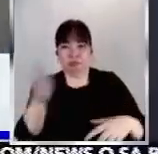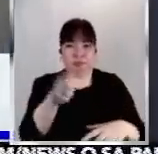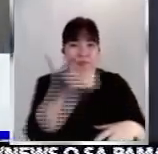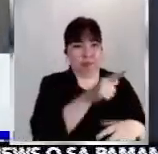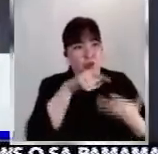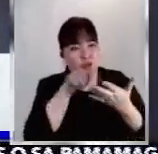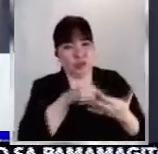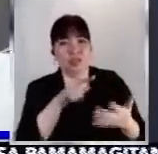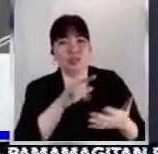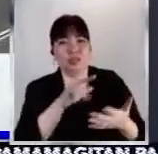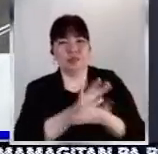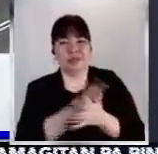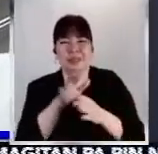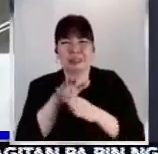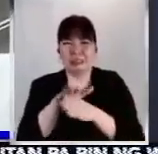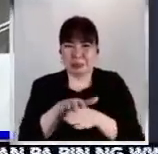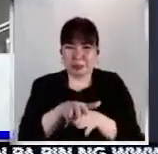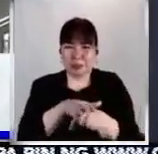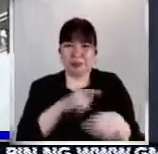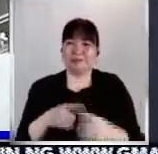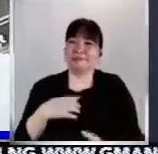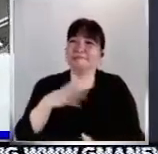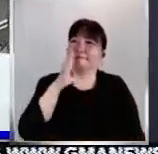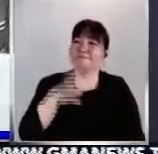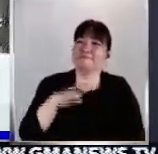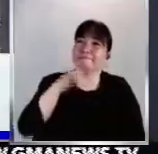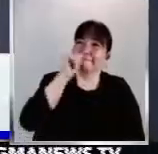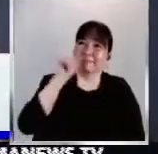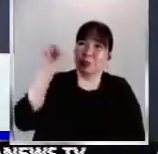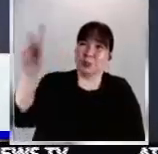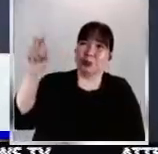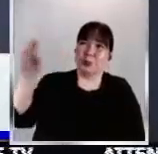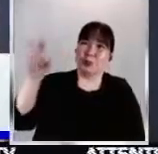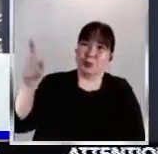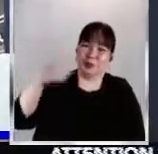lang din, para sa atin din yon. Kaya lang, minsan yung